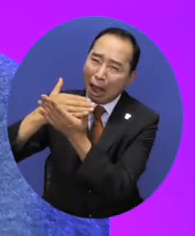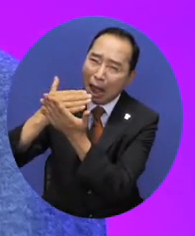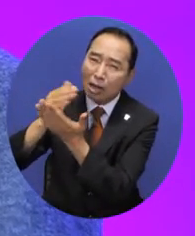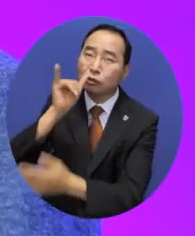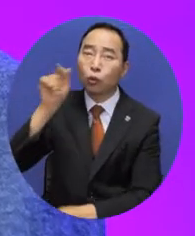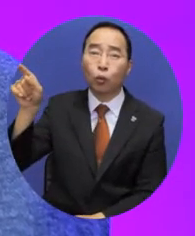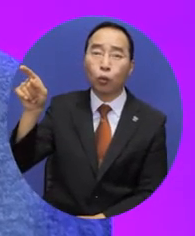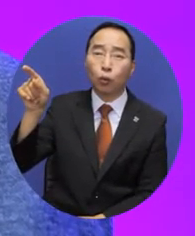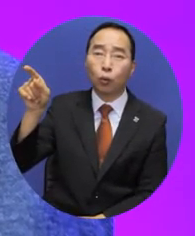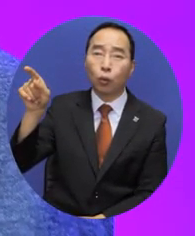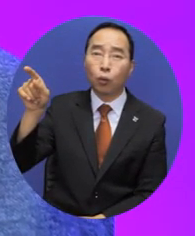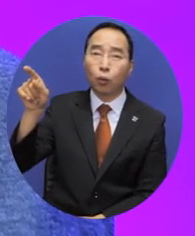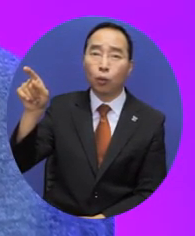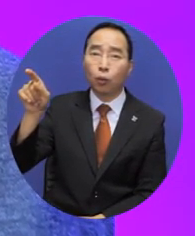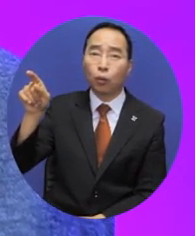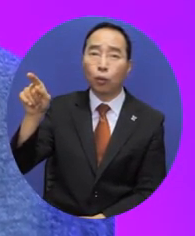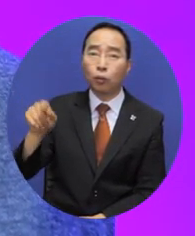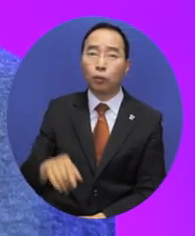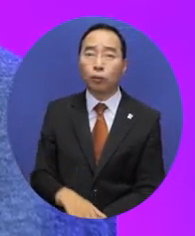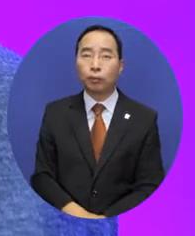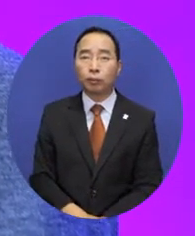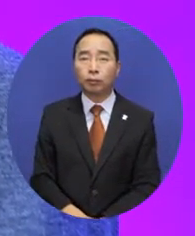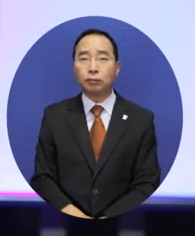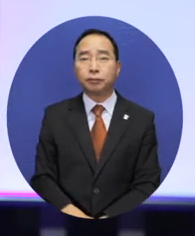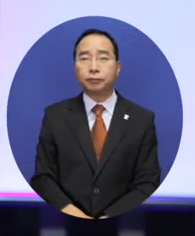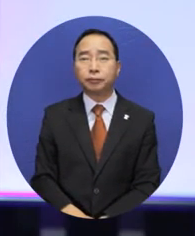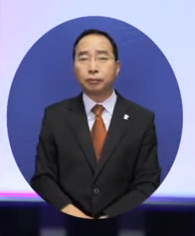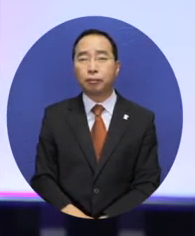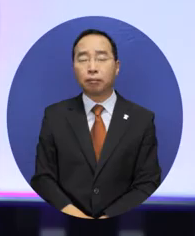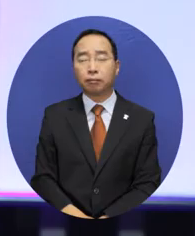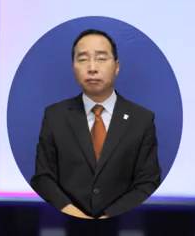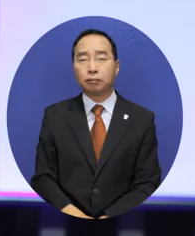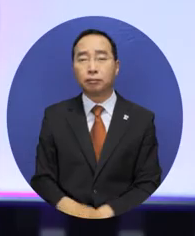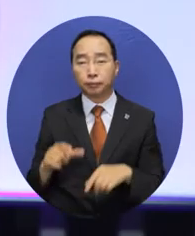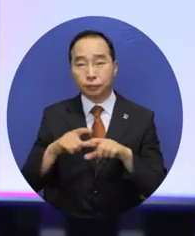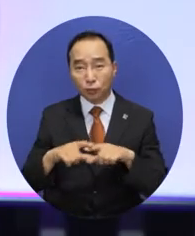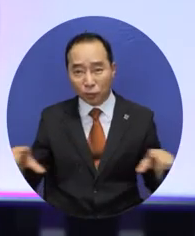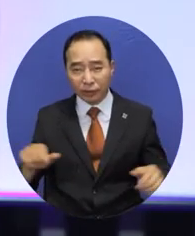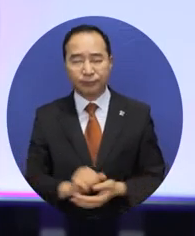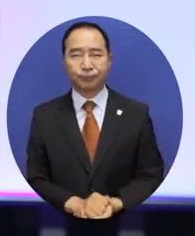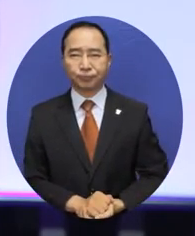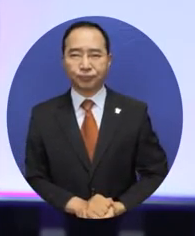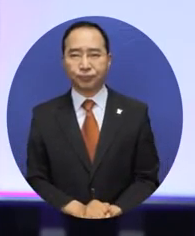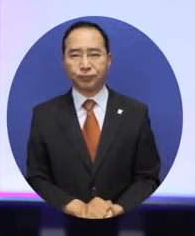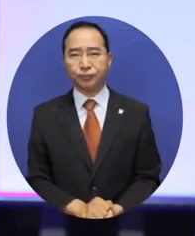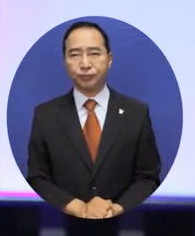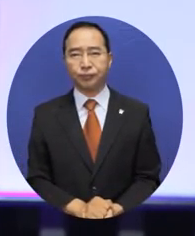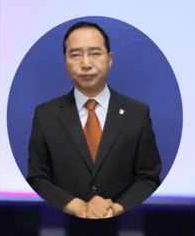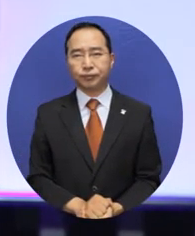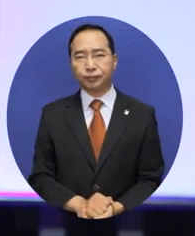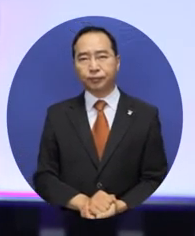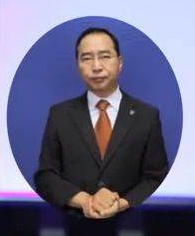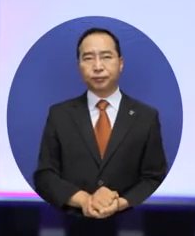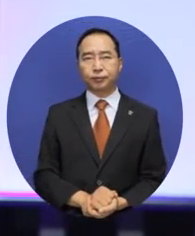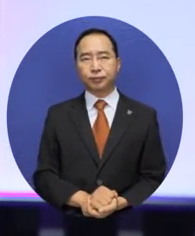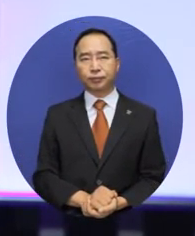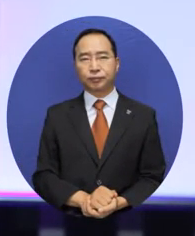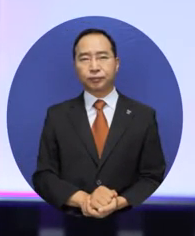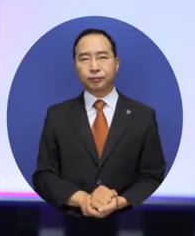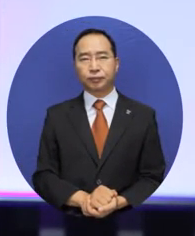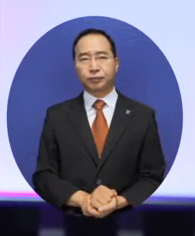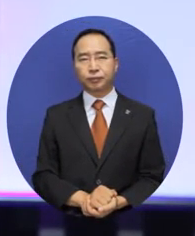우리는 실제 세계에 도달할 수가 없습니다. 그래서 대대는 A와 나대가 아닌 A and 나대로